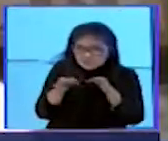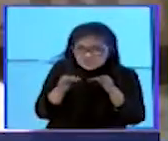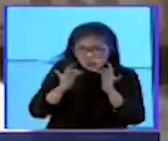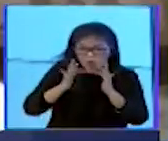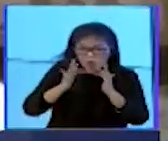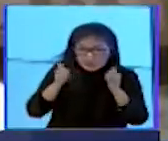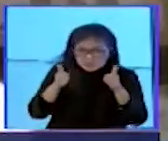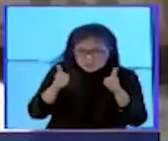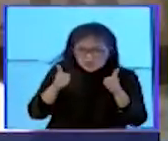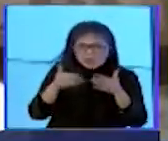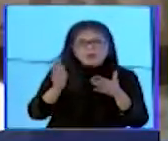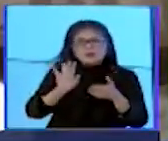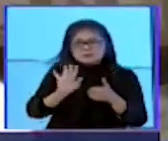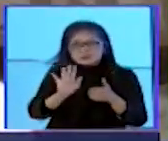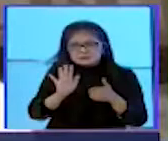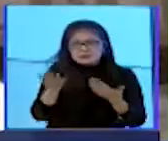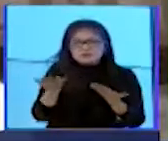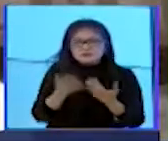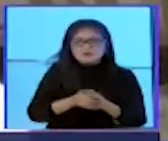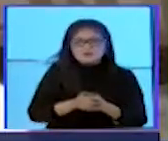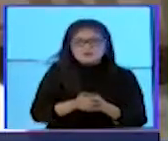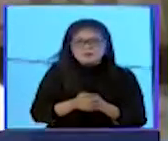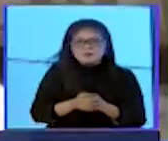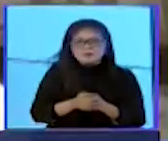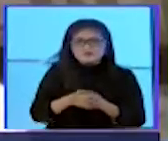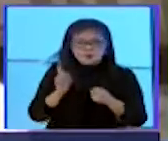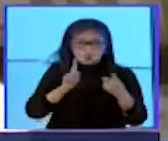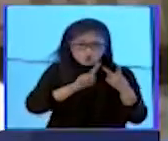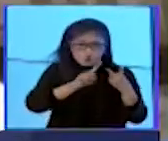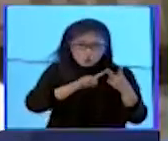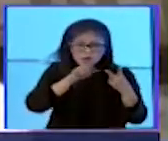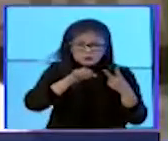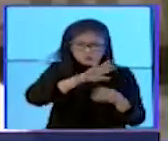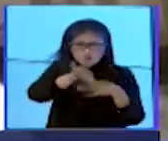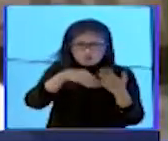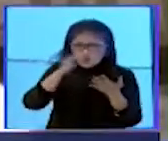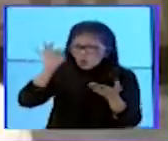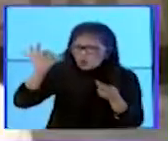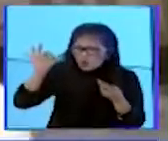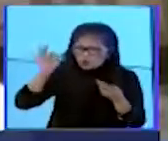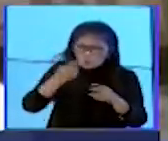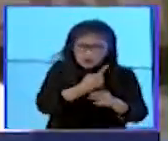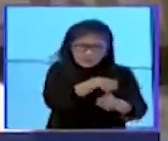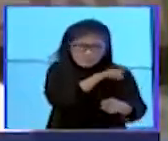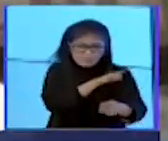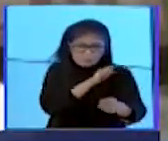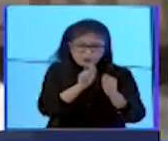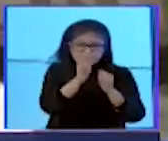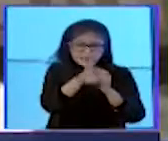apa infrastruktur internet yang memadai yang kedua ke tidak semua orangtua memiliki kemampuan membeli kuota